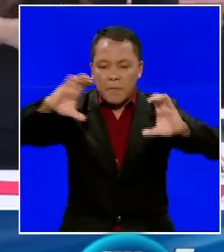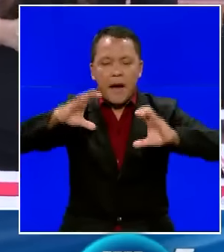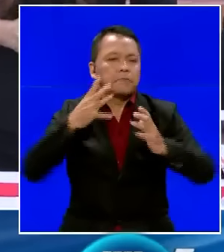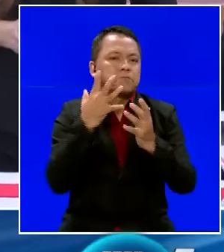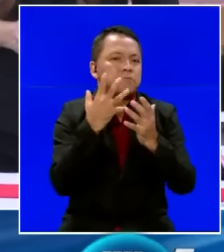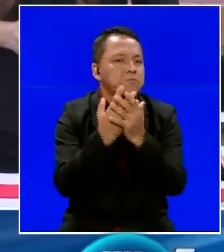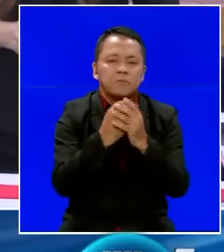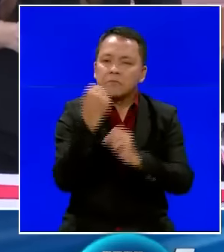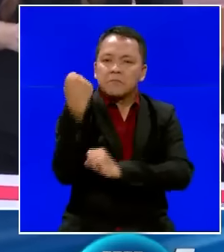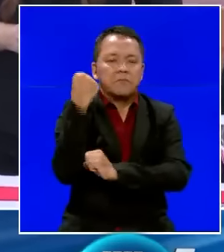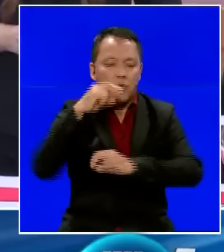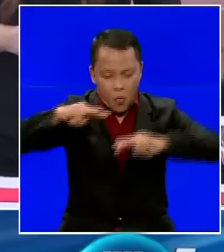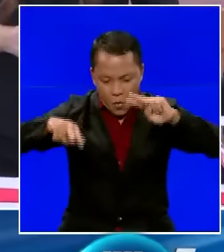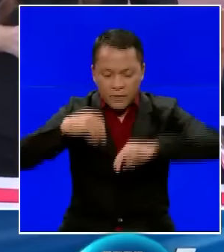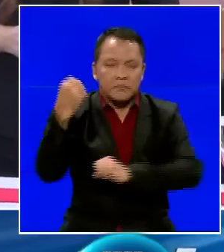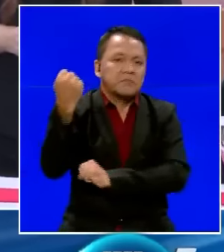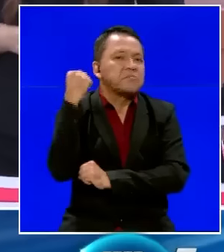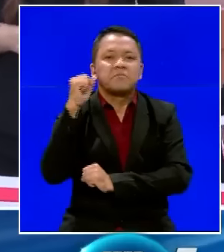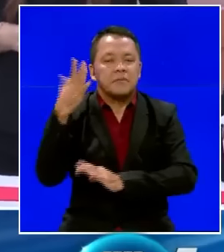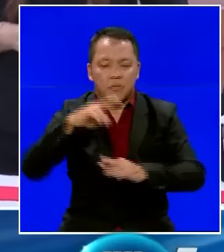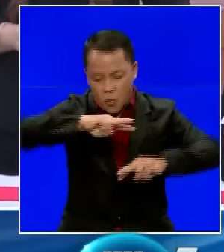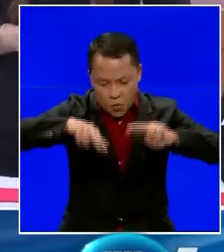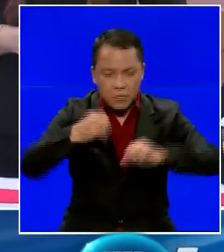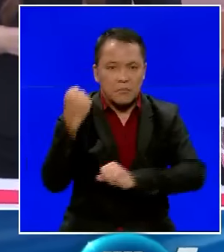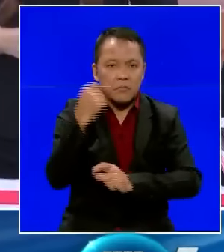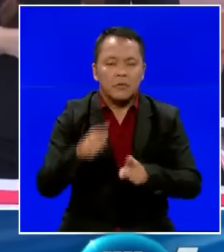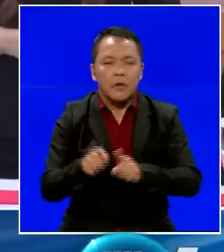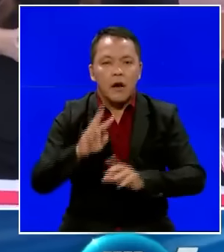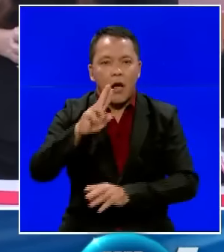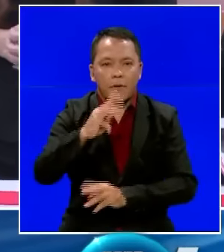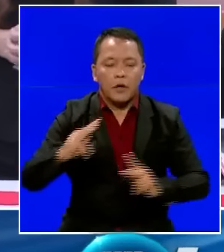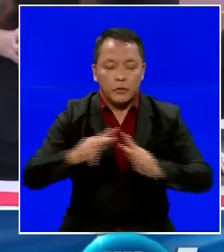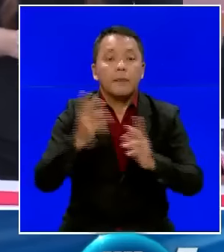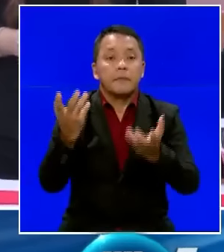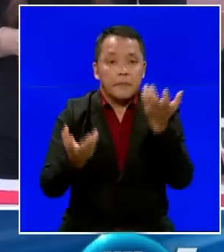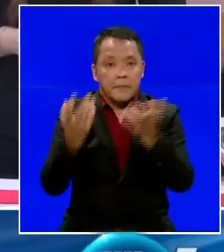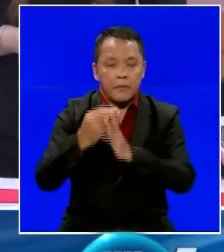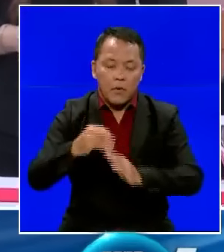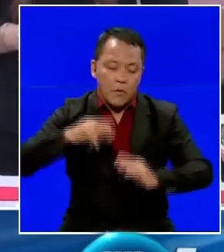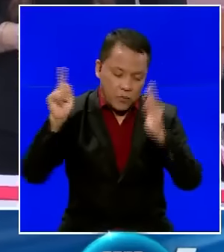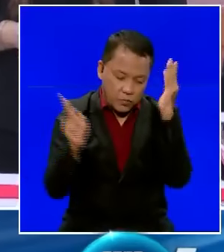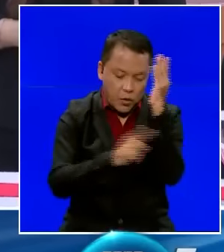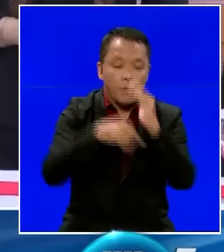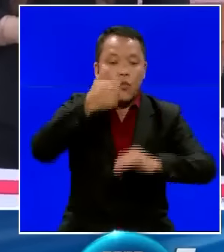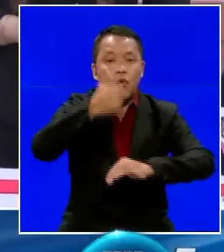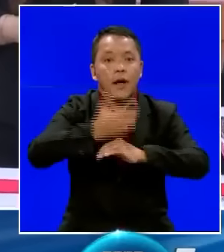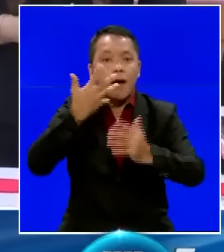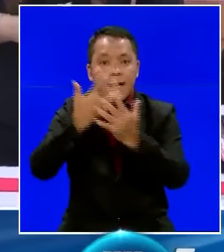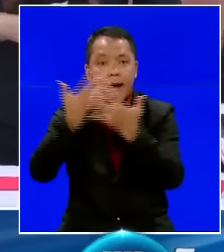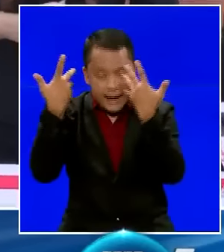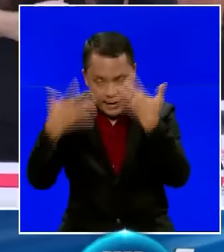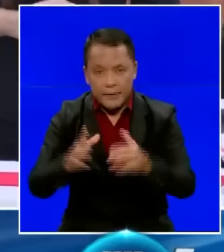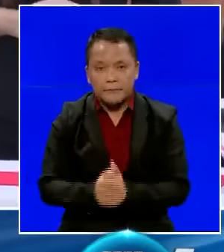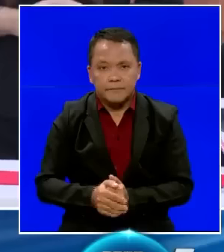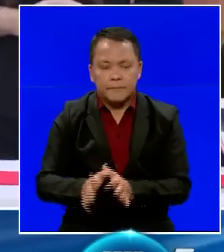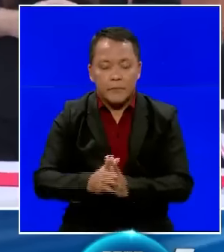จำหมายถึงว่าเจ้าหน้าที่ที่มีส่วนเกี่ยวข้องทั้งหมดเนี่ยนะคะซึ่งรัฐมนตรีว่าการกระทรวงยุติธรรมลงโทษผู้บัญชาการเรือนจำไปแล้วส่วนหนึ่ง